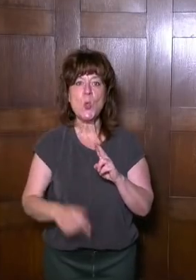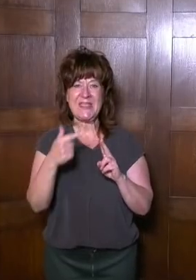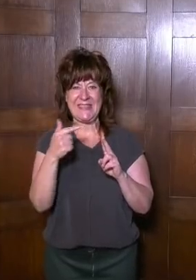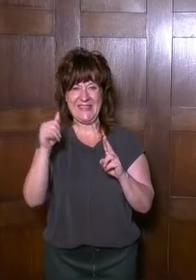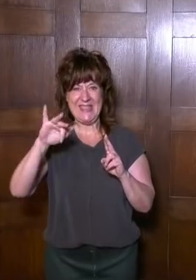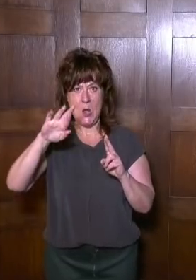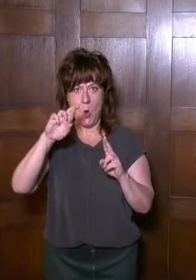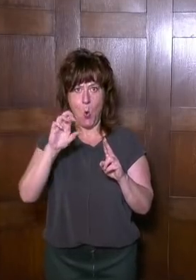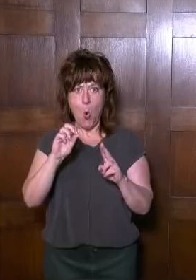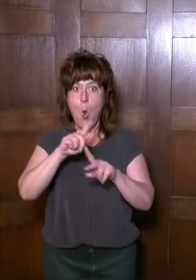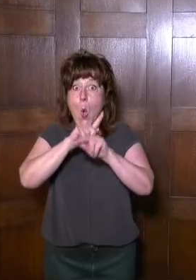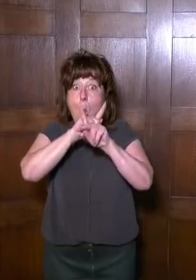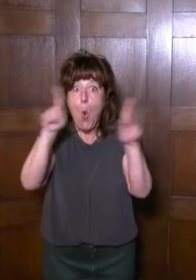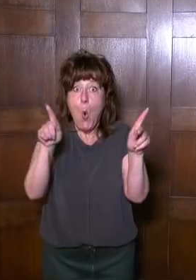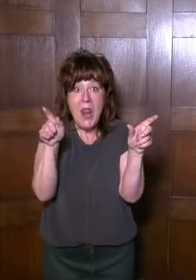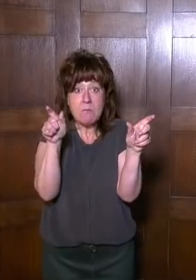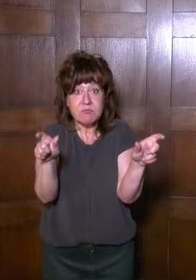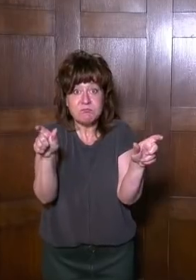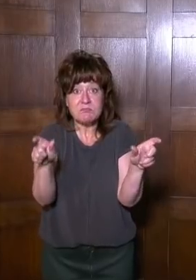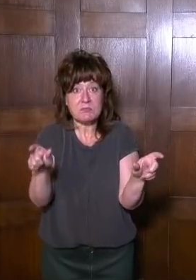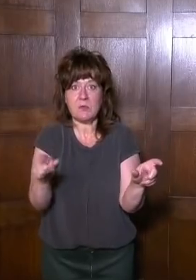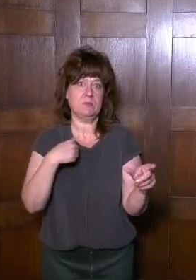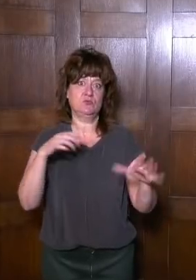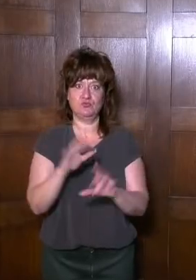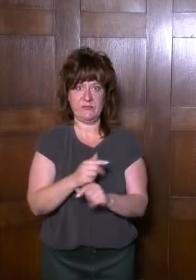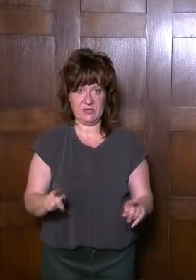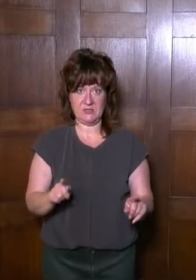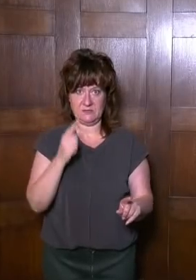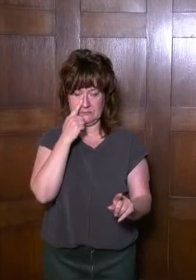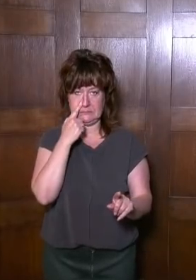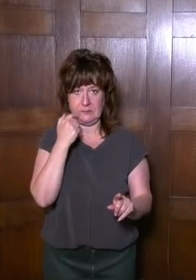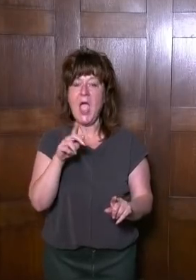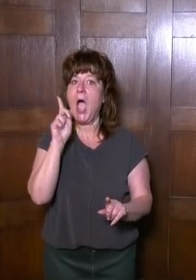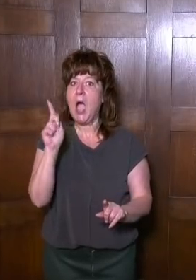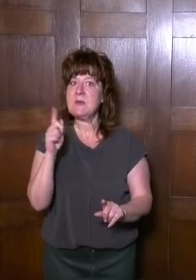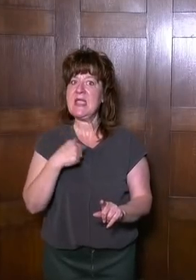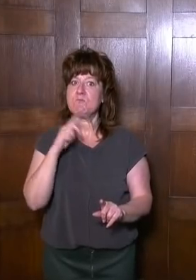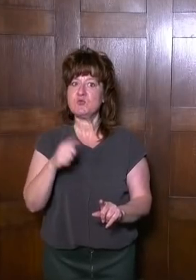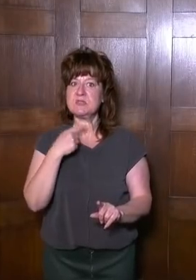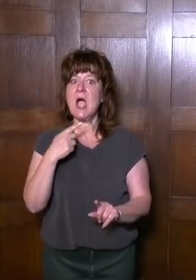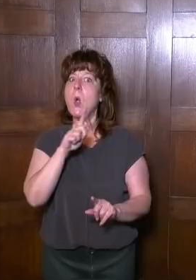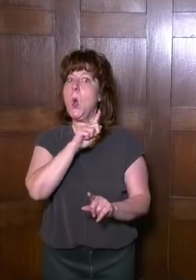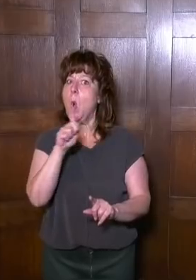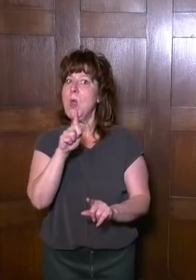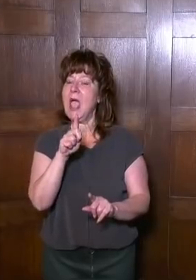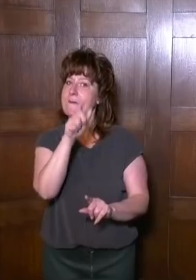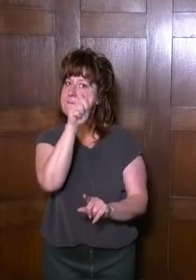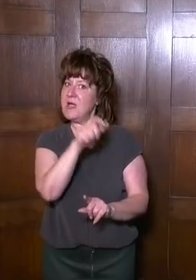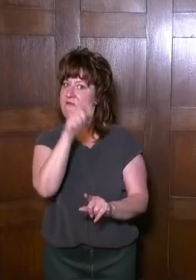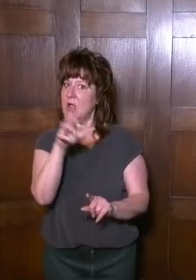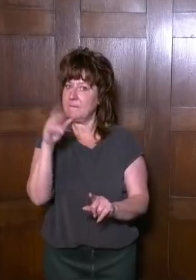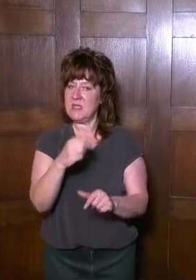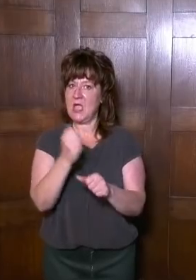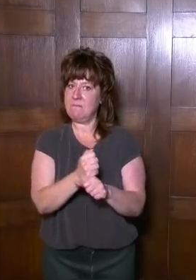Aber auf der anderen Seite muss ich auch ganz klar sagen, ohne der Mitarbeiterbevölkerung, die das nämlich